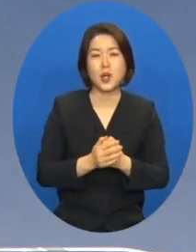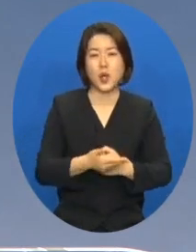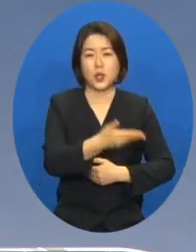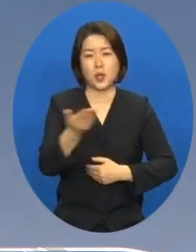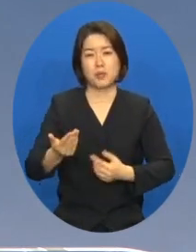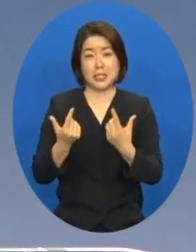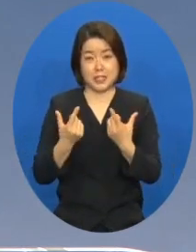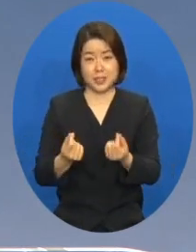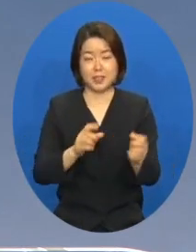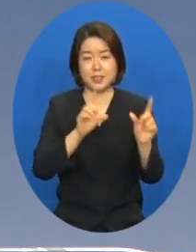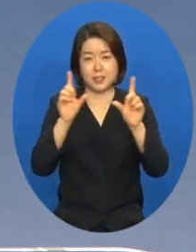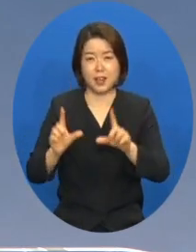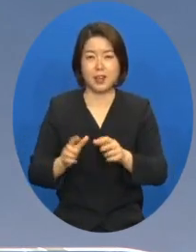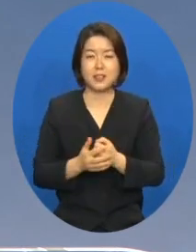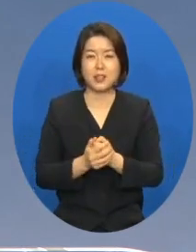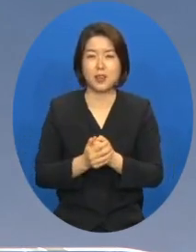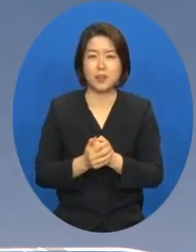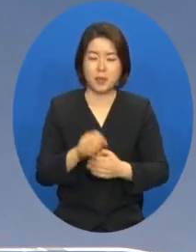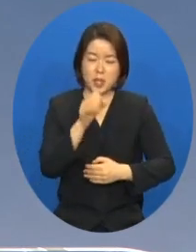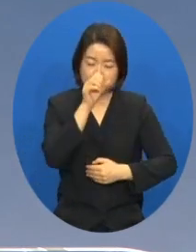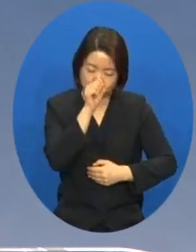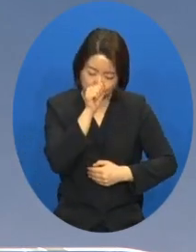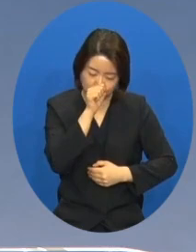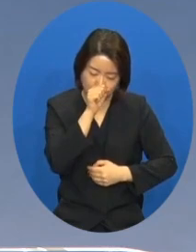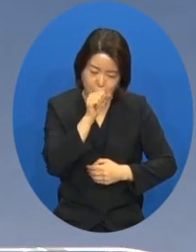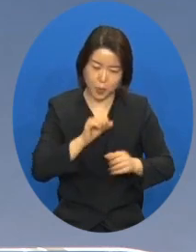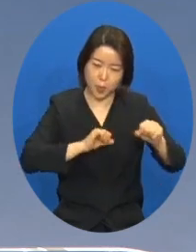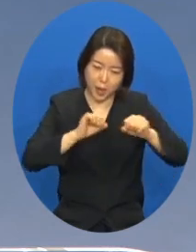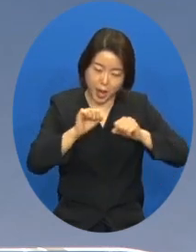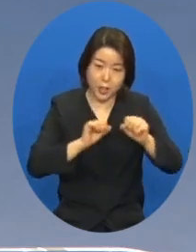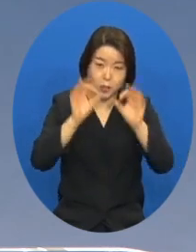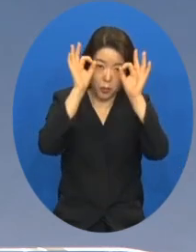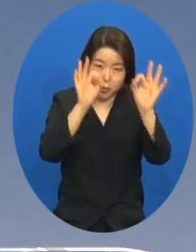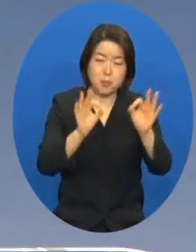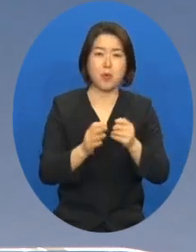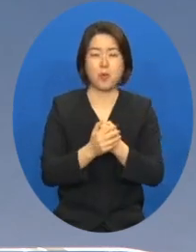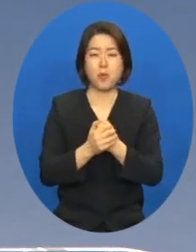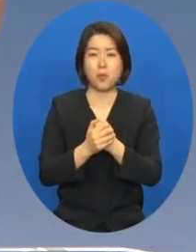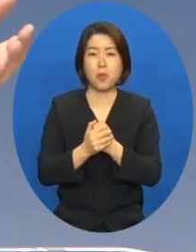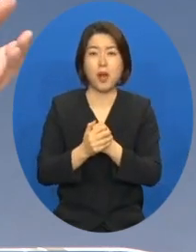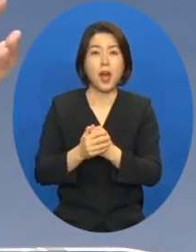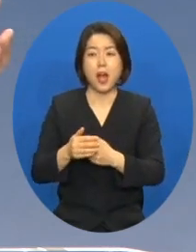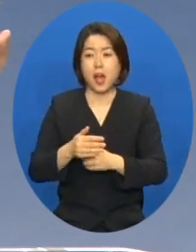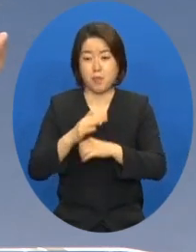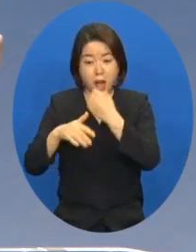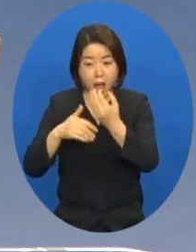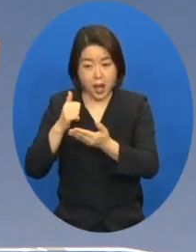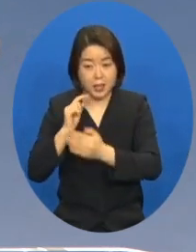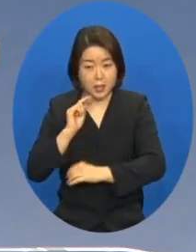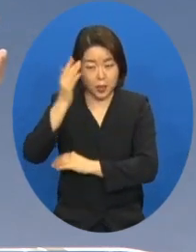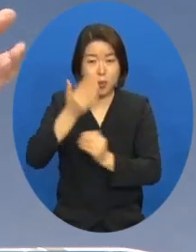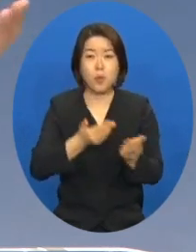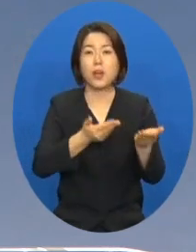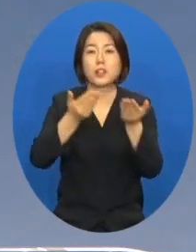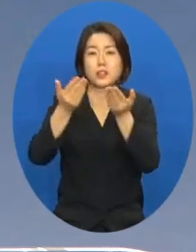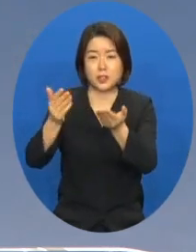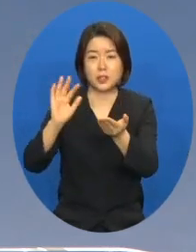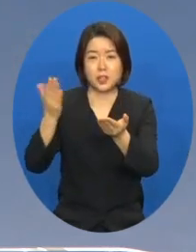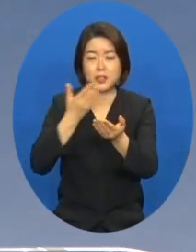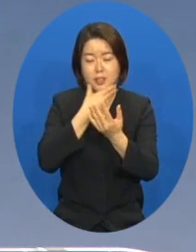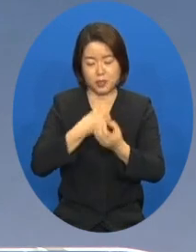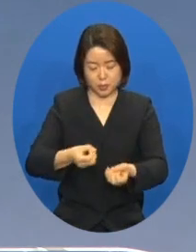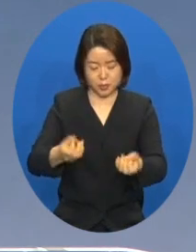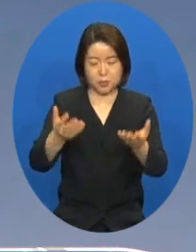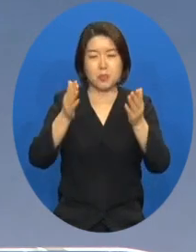살아서 여러분의 그 착한 행실을 보고 사람들이 하나님께 영광을 돌리게 되기를